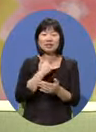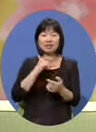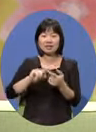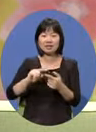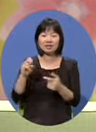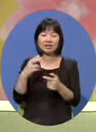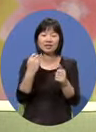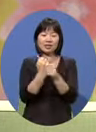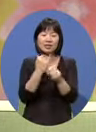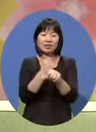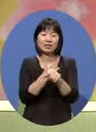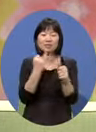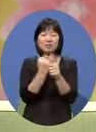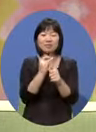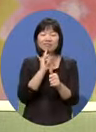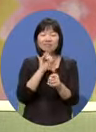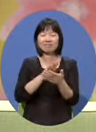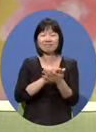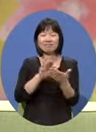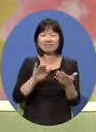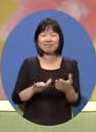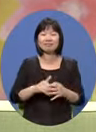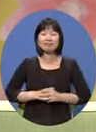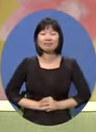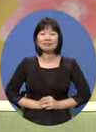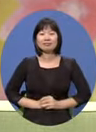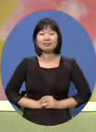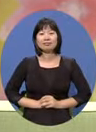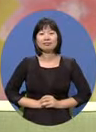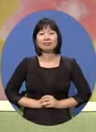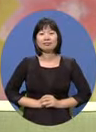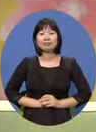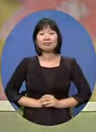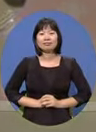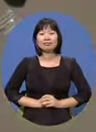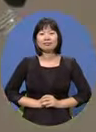재혼 부부셨죠. 박도영, 김대성 씨 부부 화면으로 함께 만나볼게요.